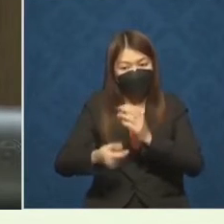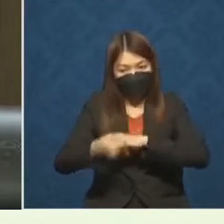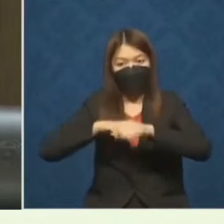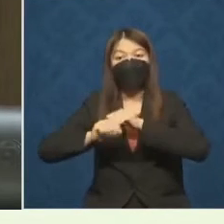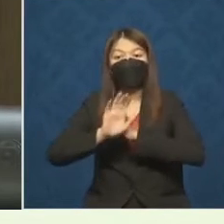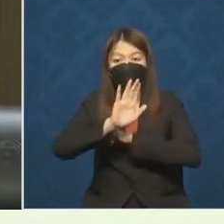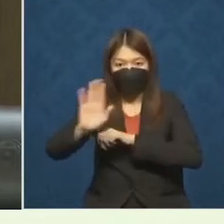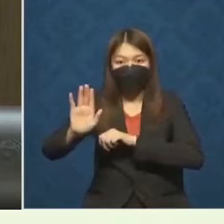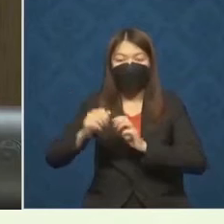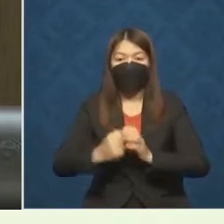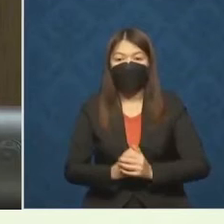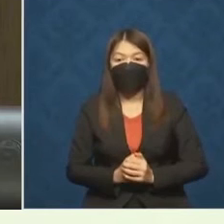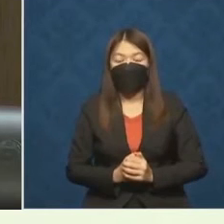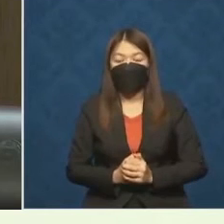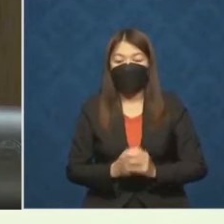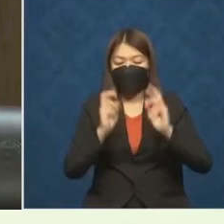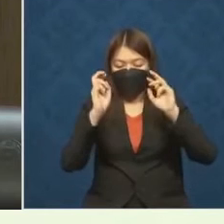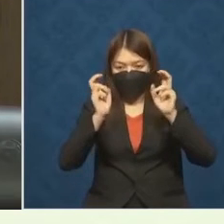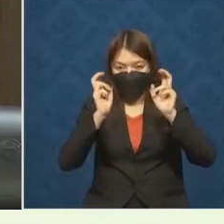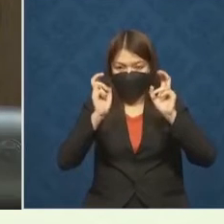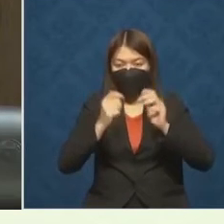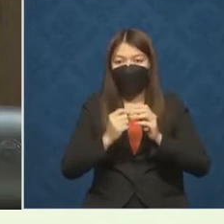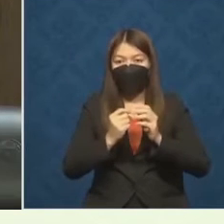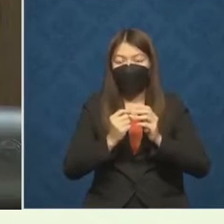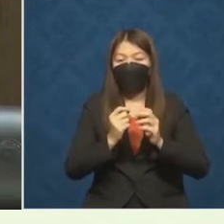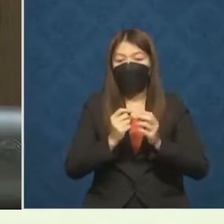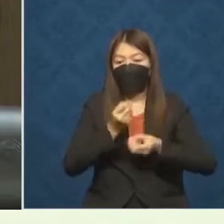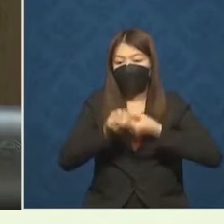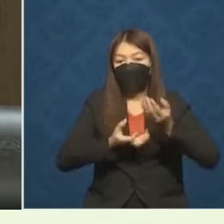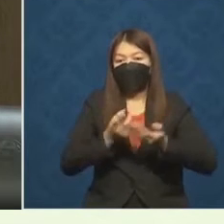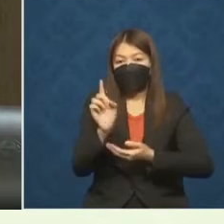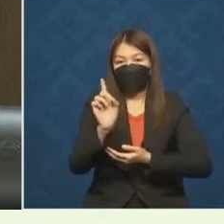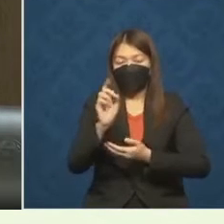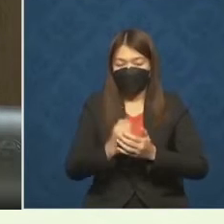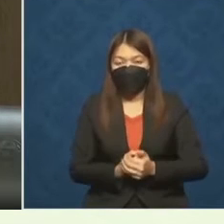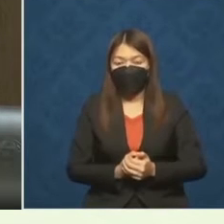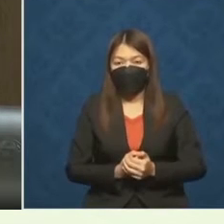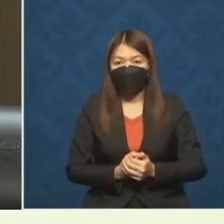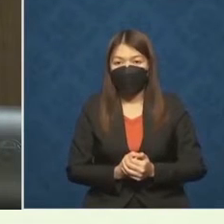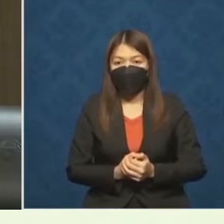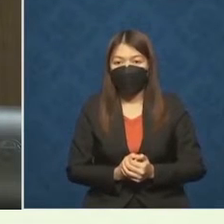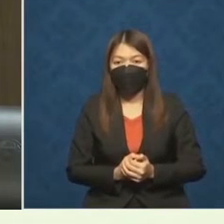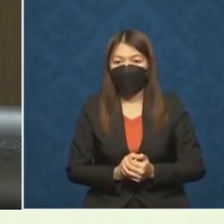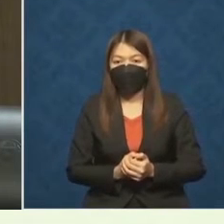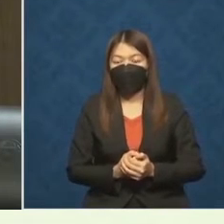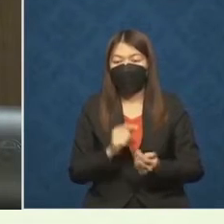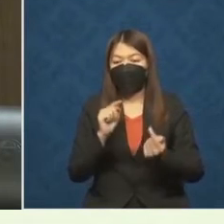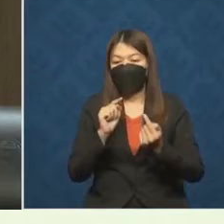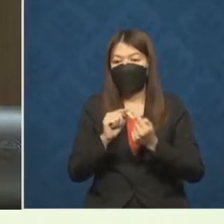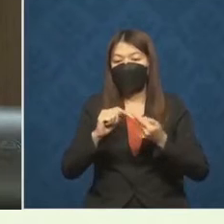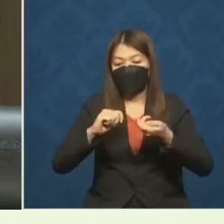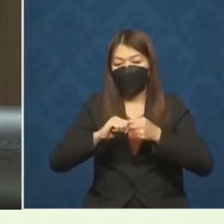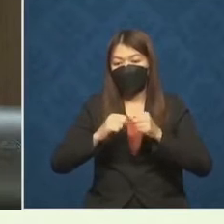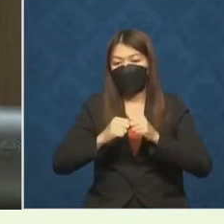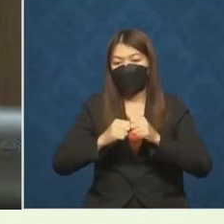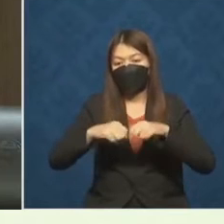ครับสำหรับหัวข้อในการที่จะอภิปรายในวันนี้นะฮะก็คือความล้มเหลวของการปฏิรูปประเ